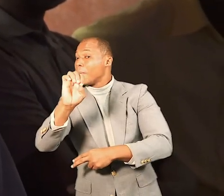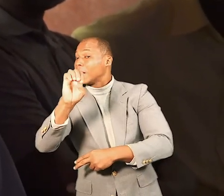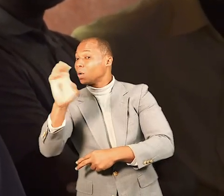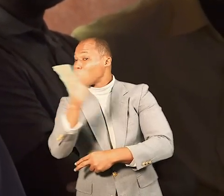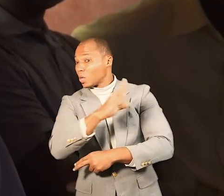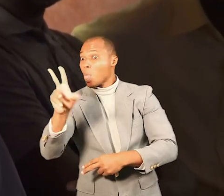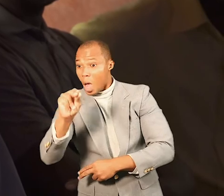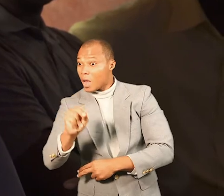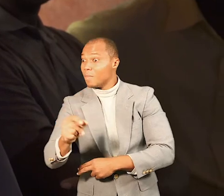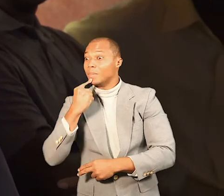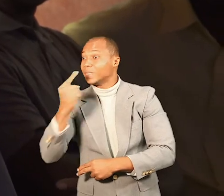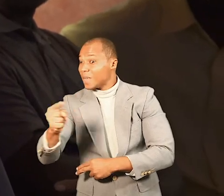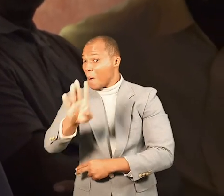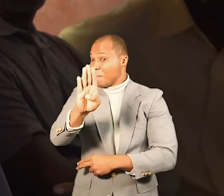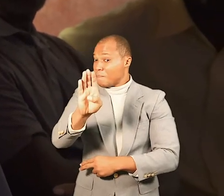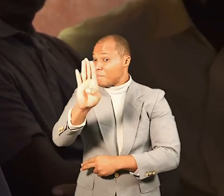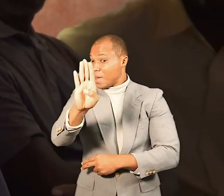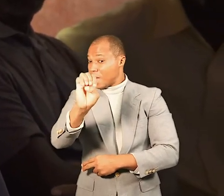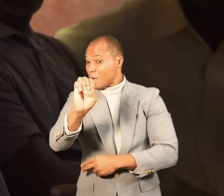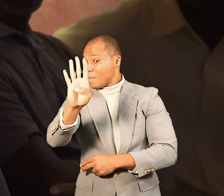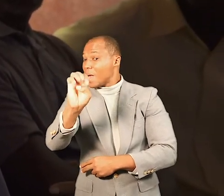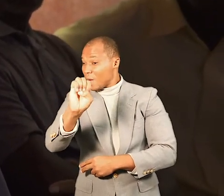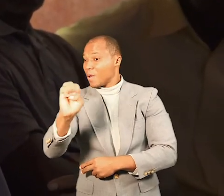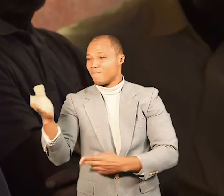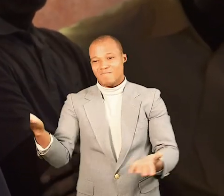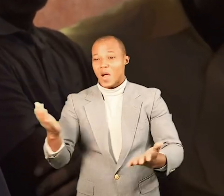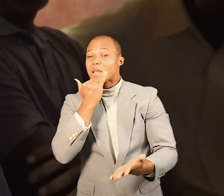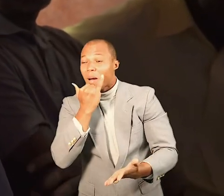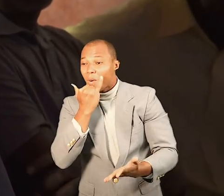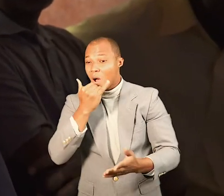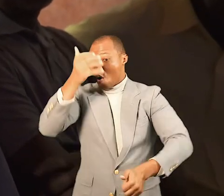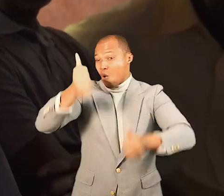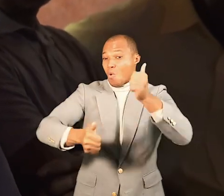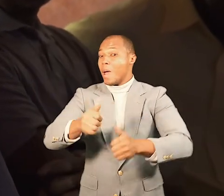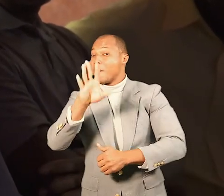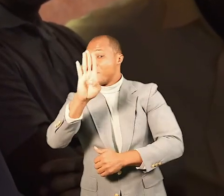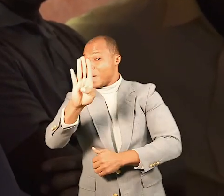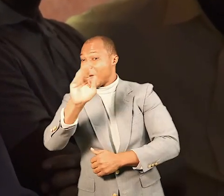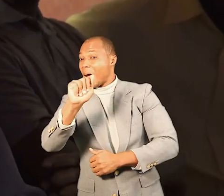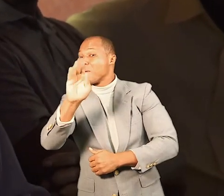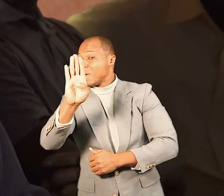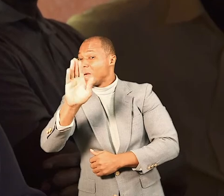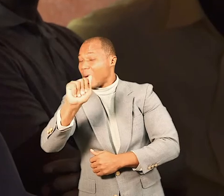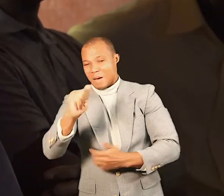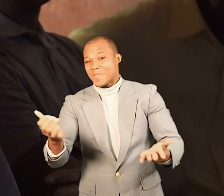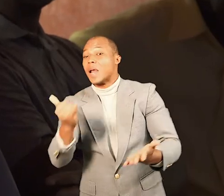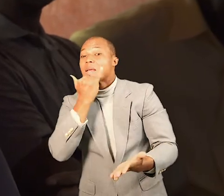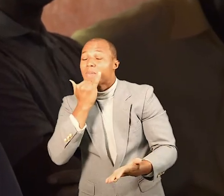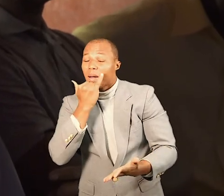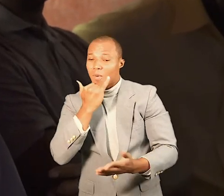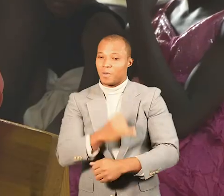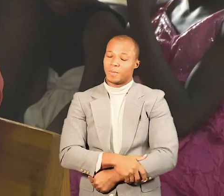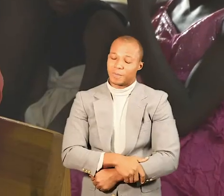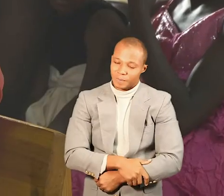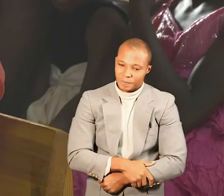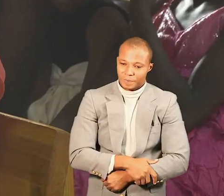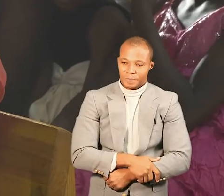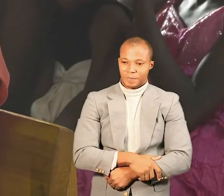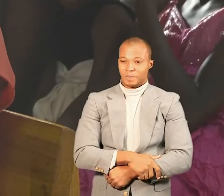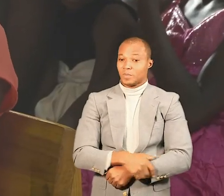dit bébé ou bien baba ça c'est des bagailles jusqu'à présent pour nous continuer peser sur